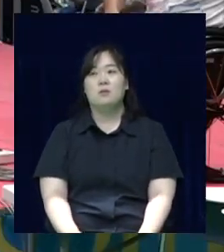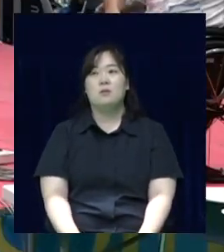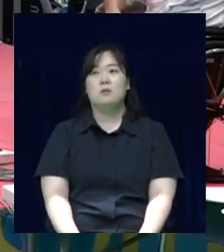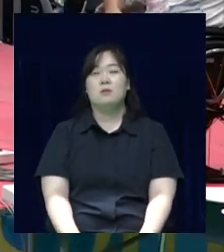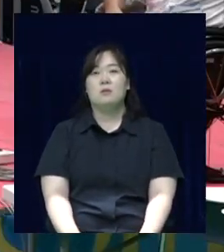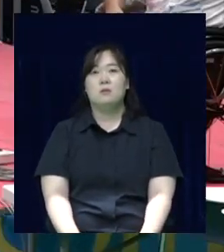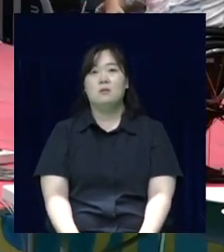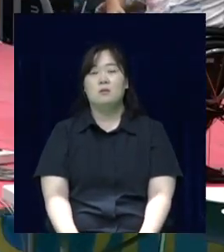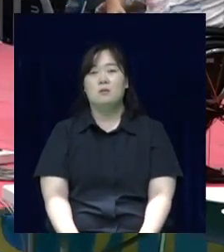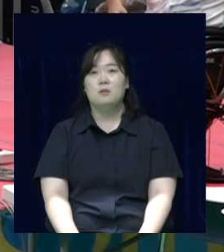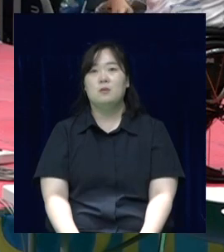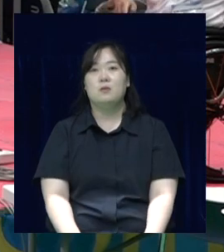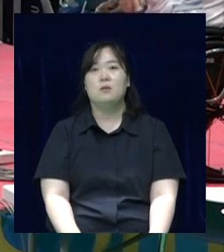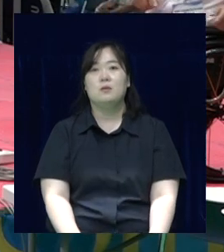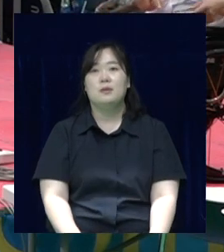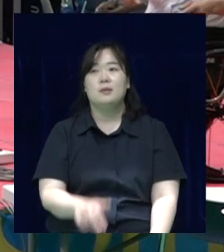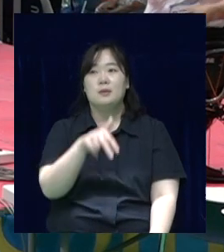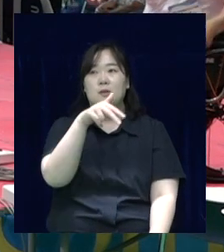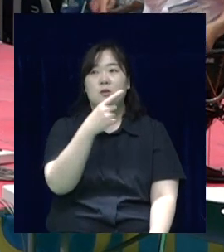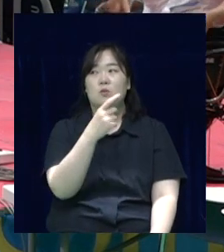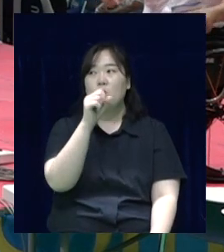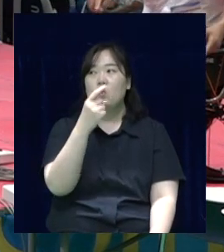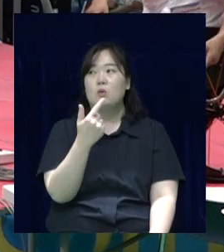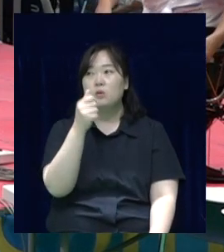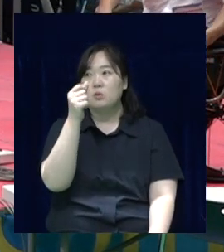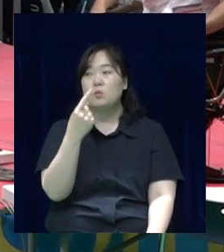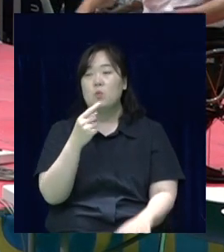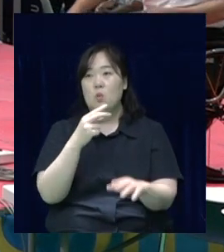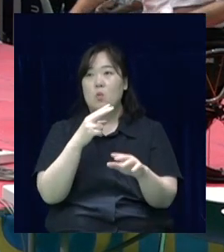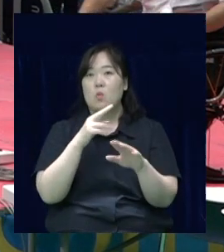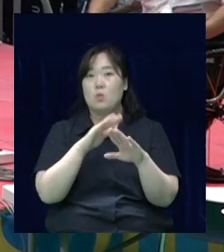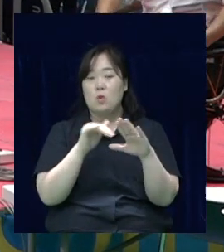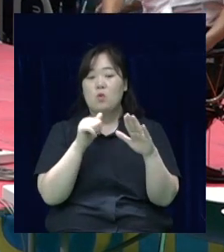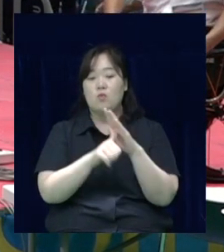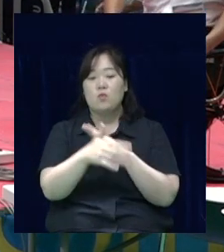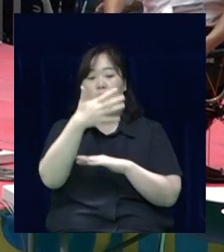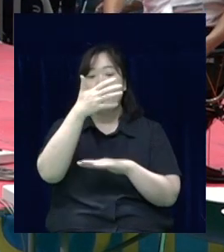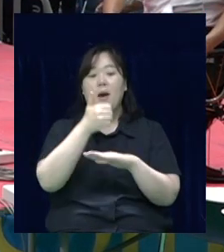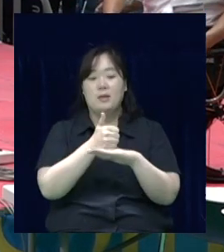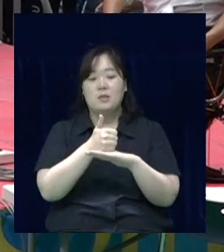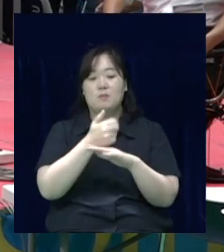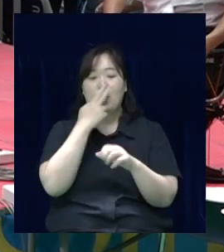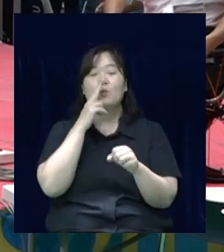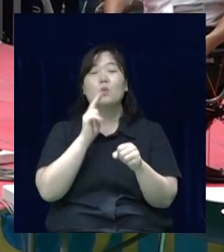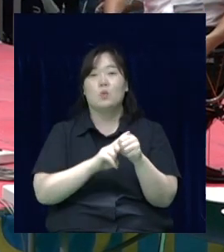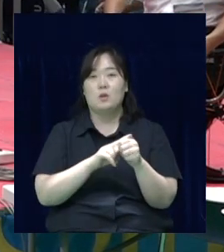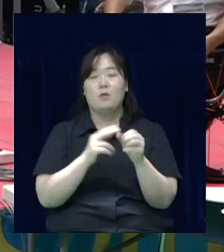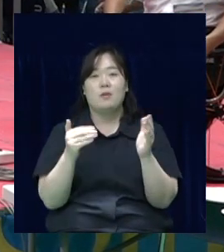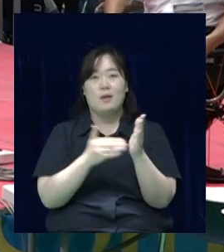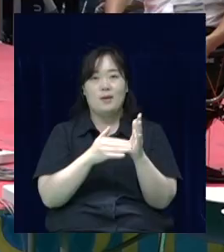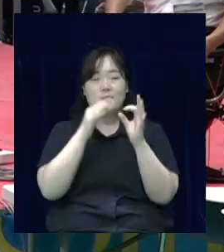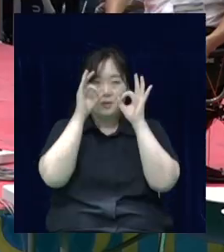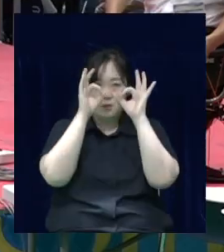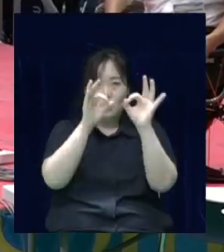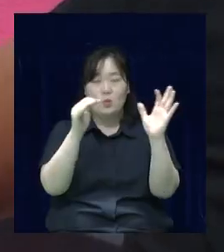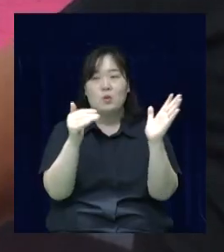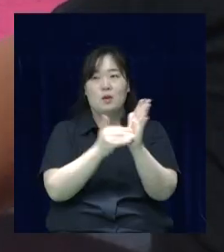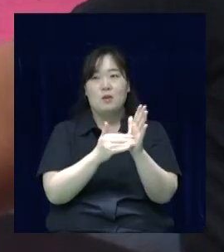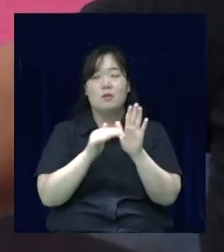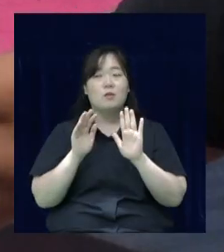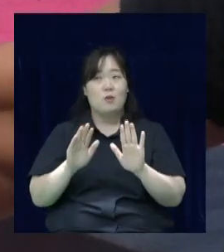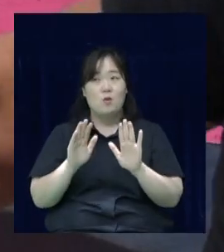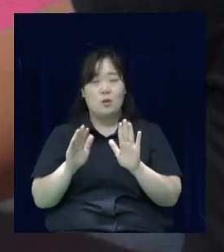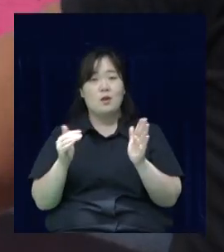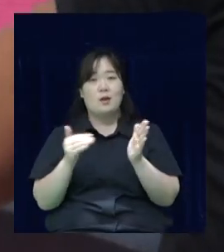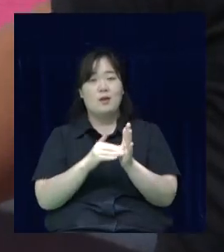자, 이렇게 조은호 선수의 마지막 시도의 장면까지 함께 보셨습니다. 자, 뭐 일단은 현재까지 봤을